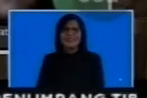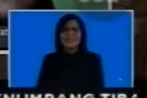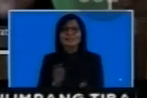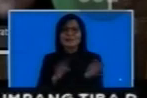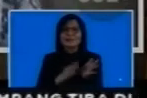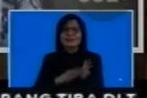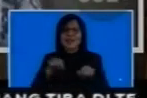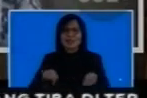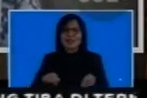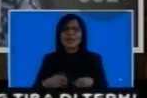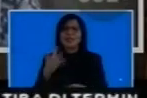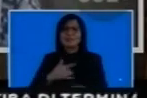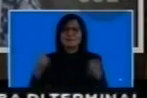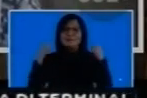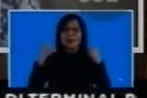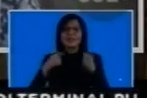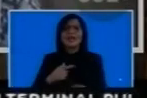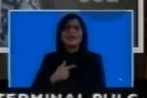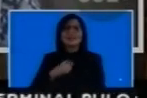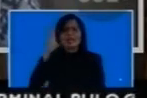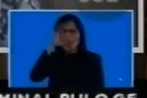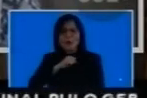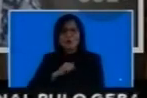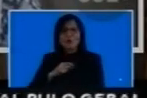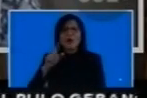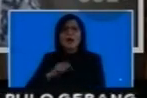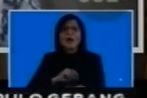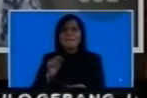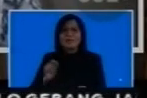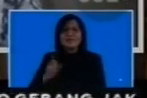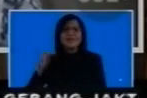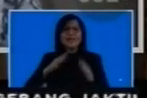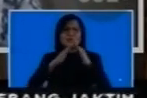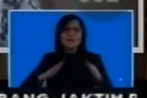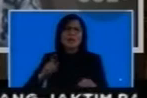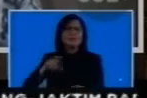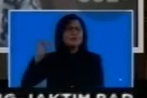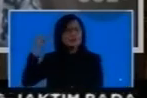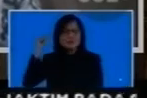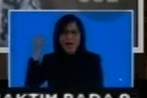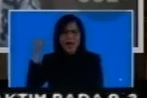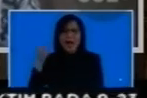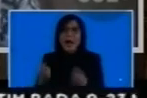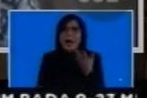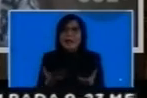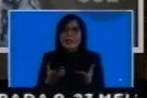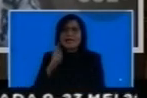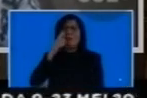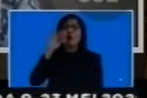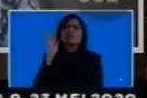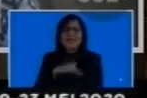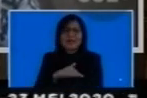seperti ini. Saya tahu belajar dari rumah itu gak mudah, sulit, kadang-kadang